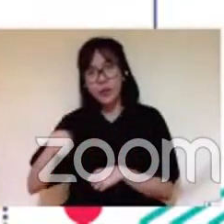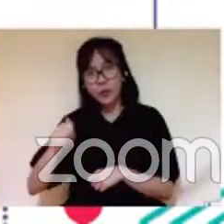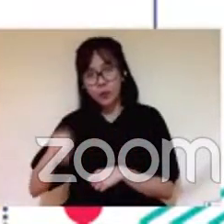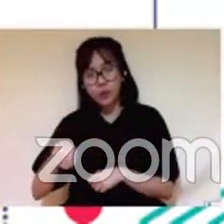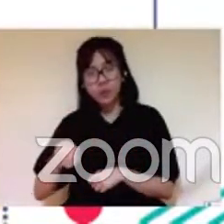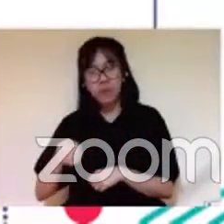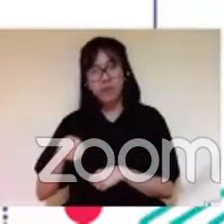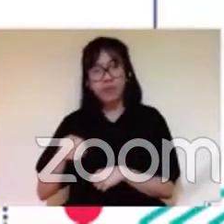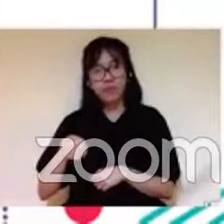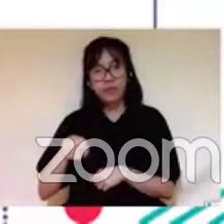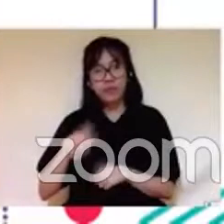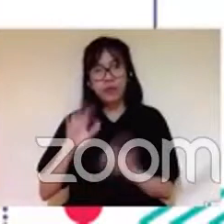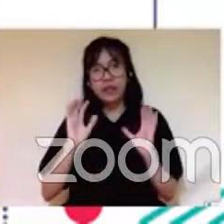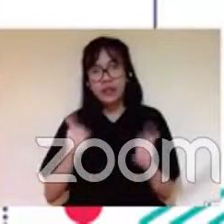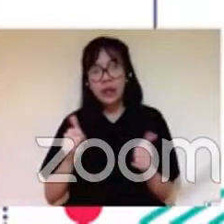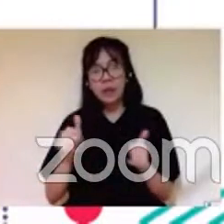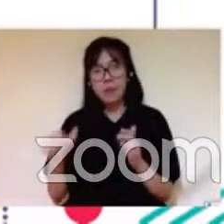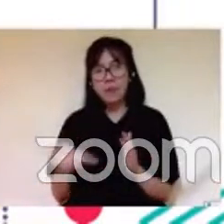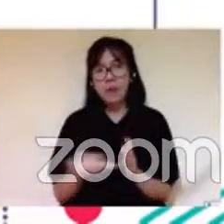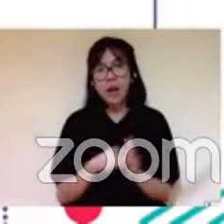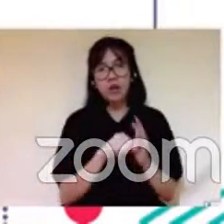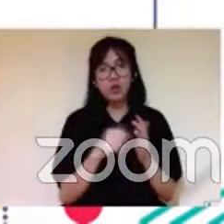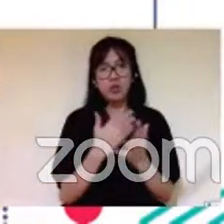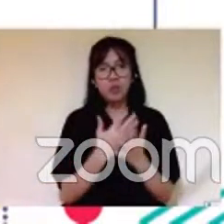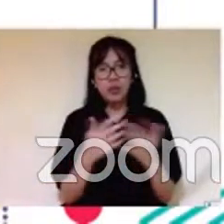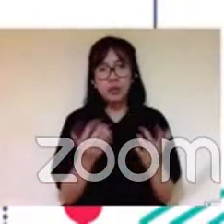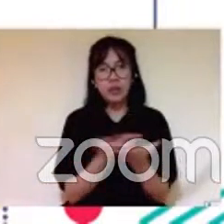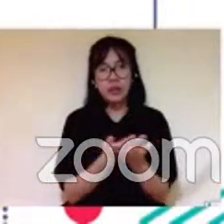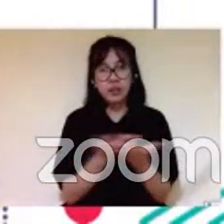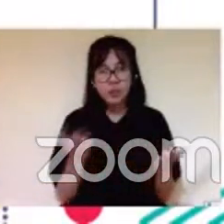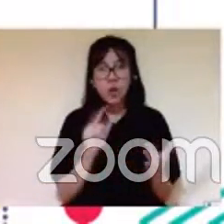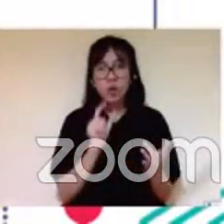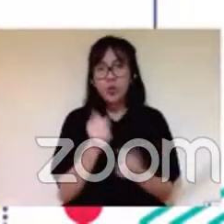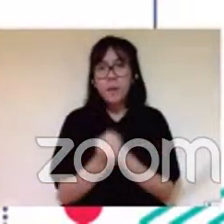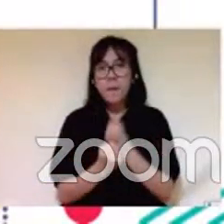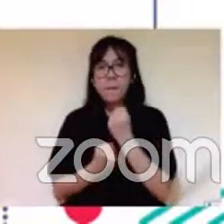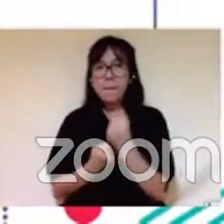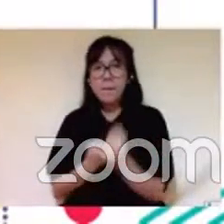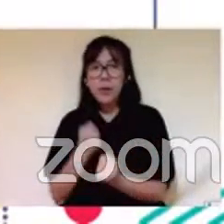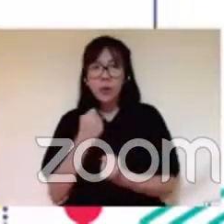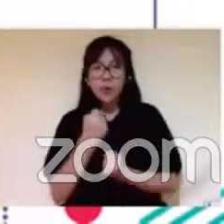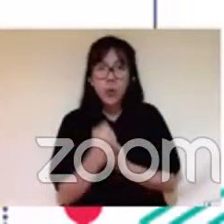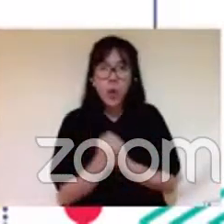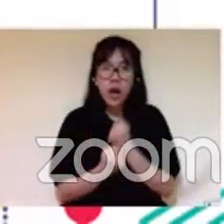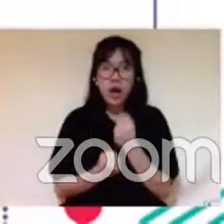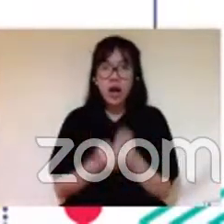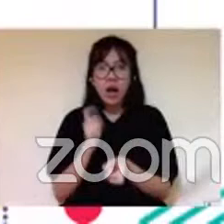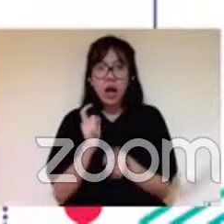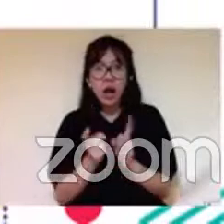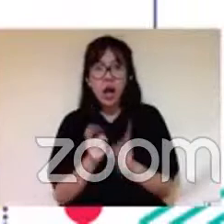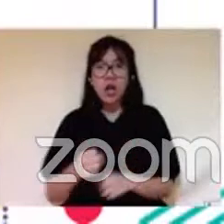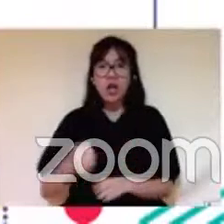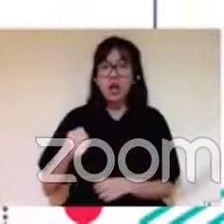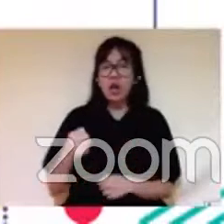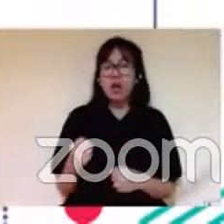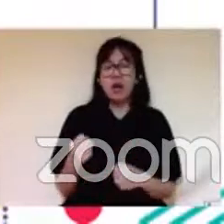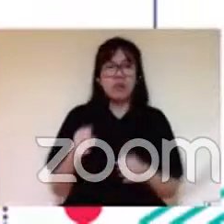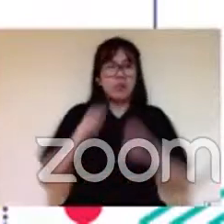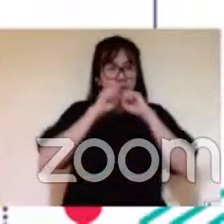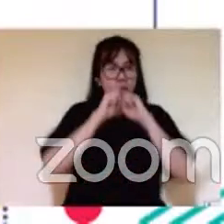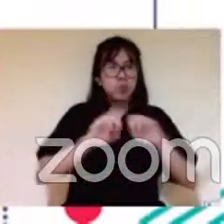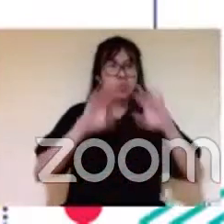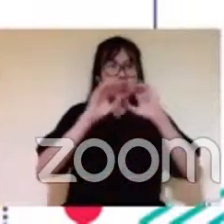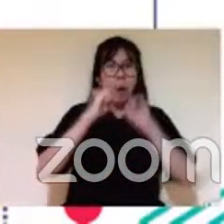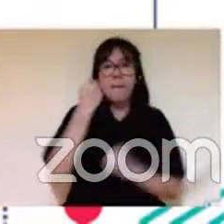siap membantu warga memperjuangkan kalau seandainya kemerdekaan, kebebasan itu dilanggar